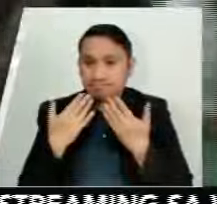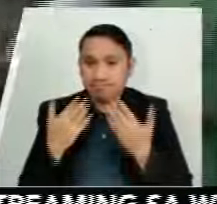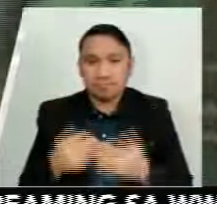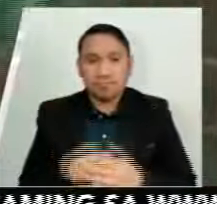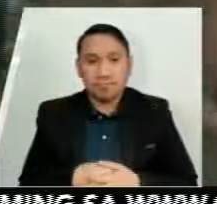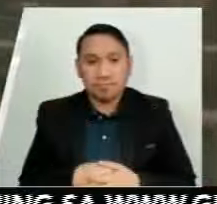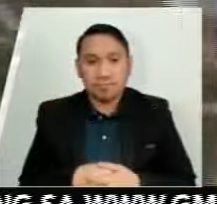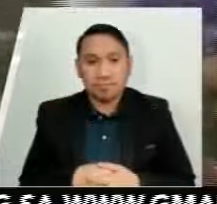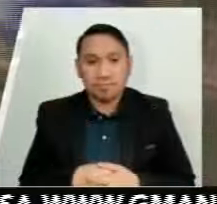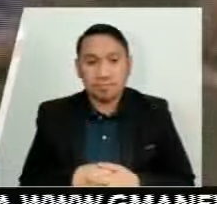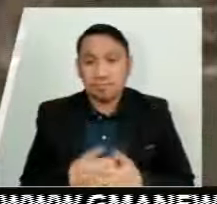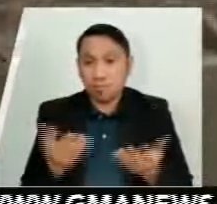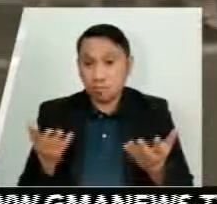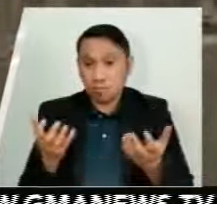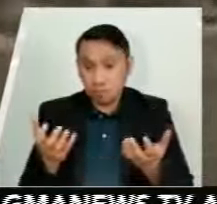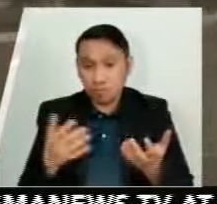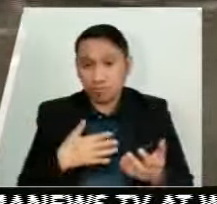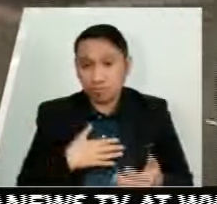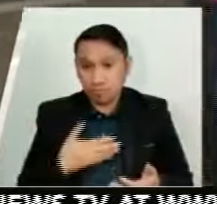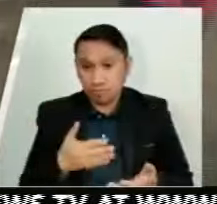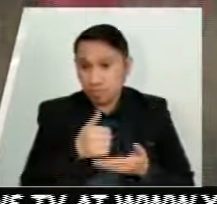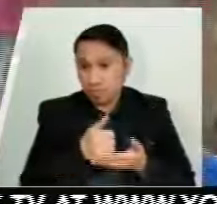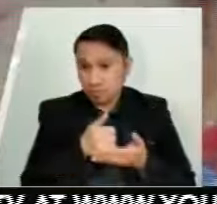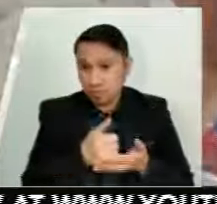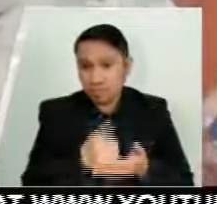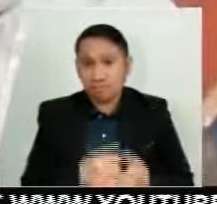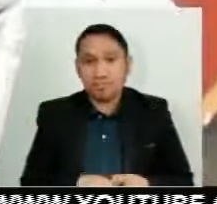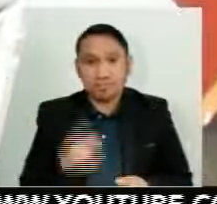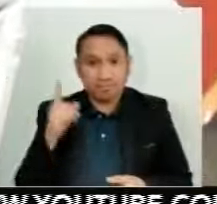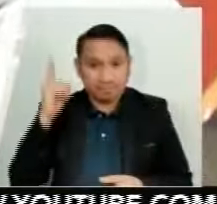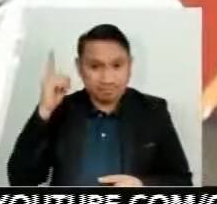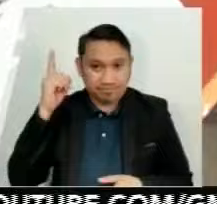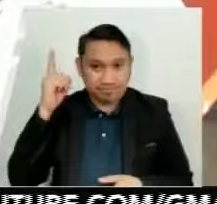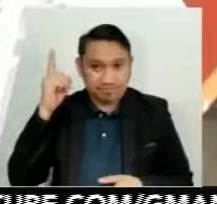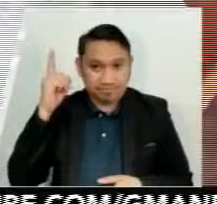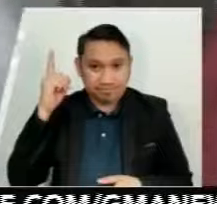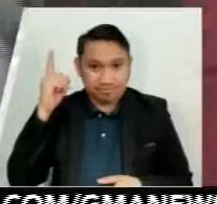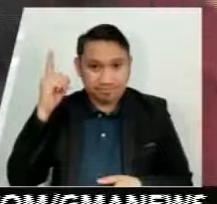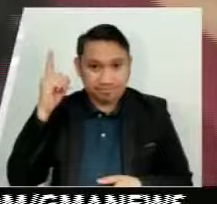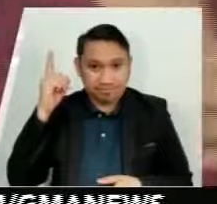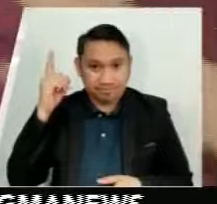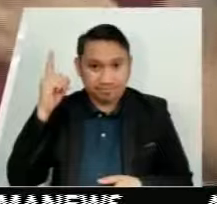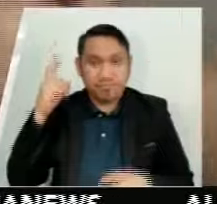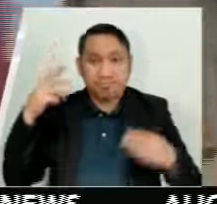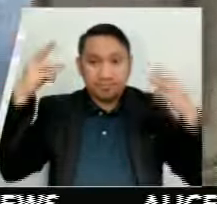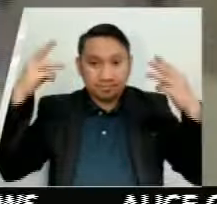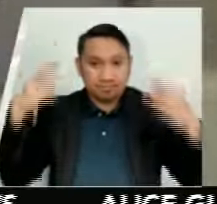Sa mga nais pang tumulong, bisitahin lamang ang GMA Kapuso Foundation website na